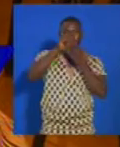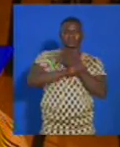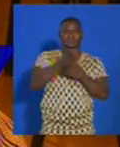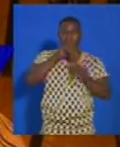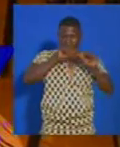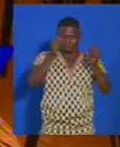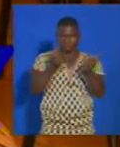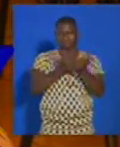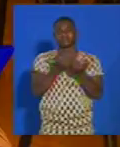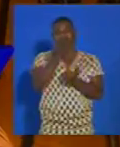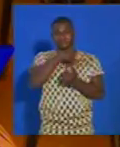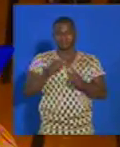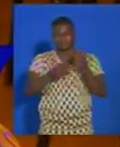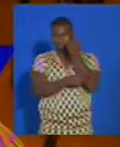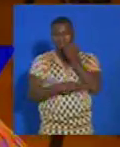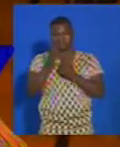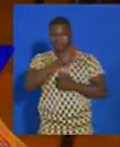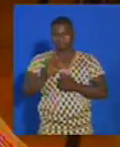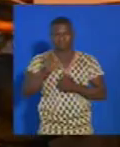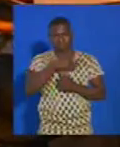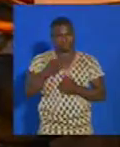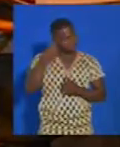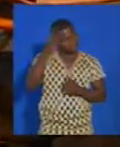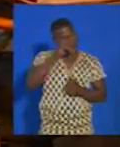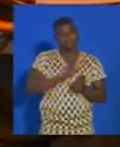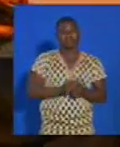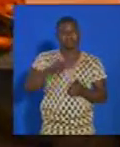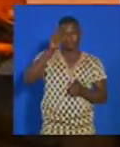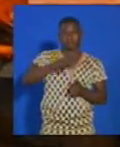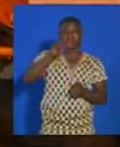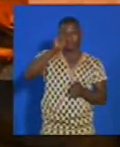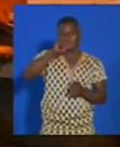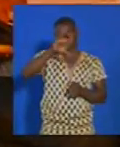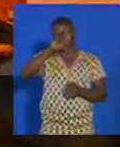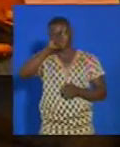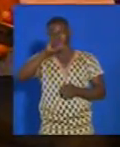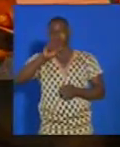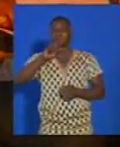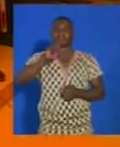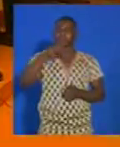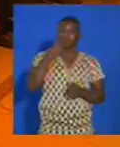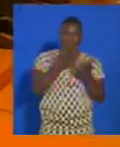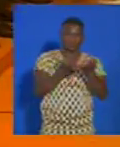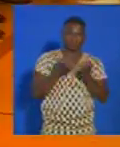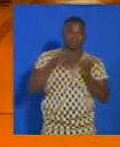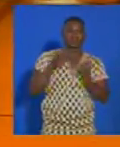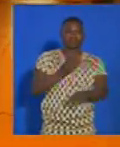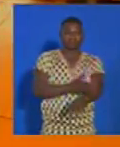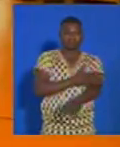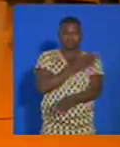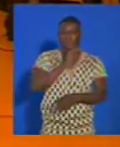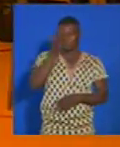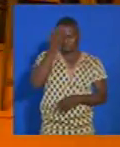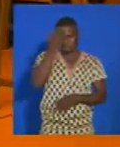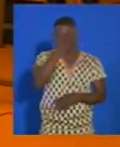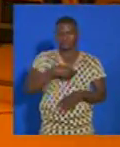Faso pour la consolidation de la décentralisation au niveau régional PACDR. Un projet qui vise à améliorer les performances de mise en œuvre des